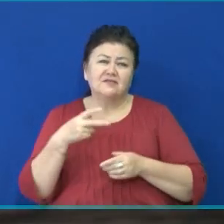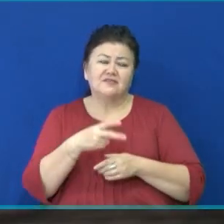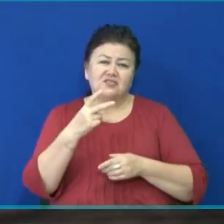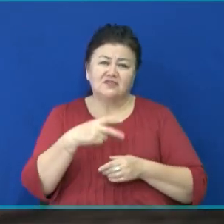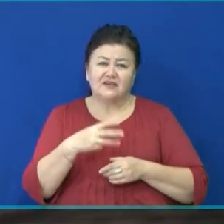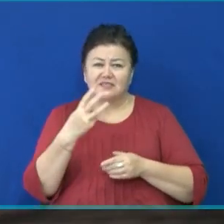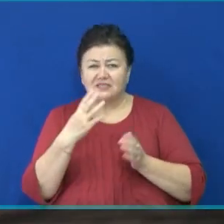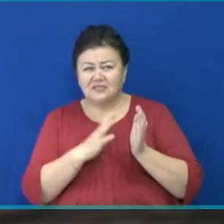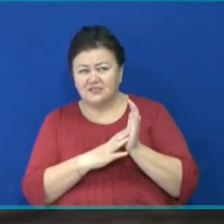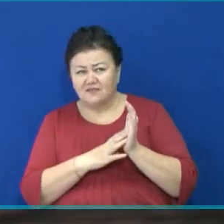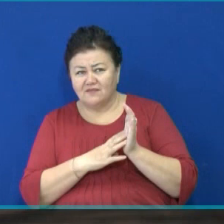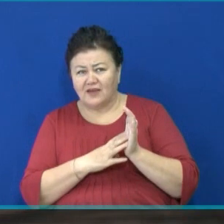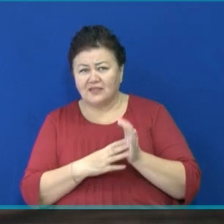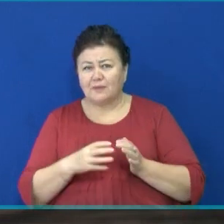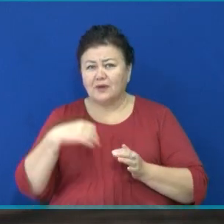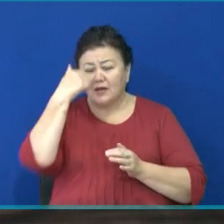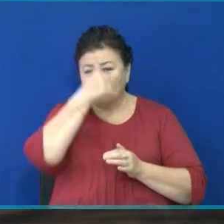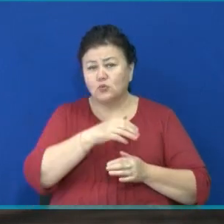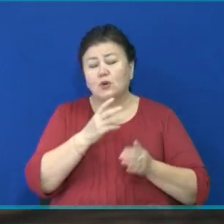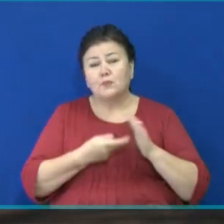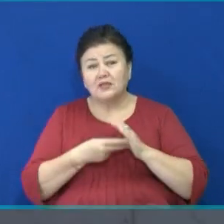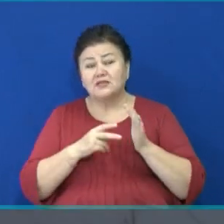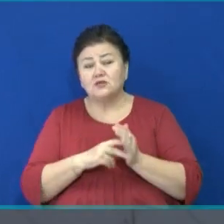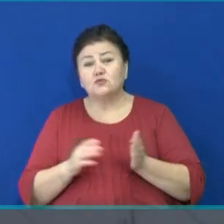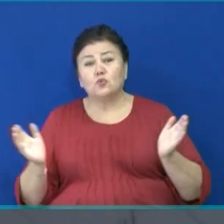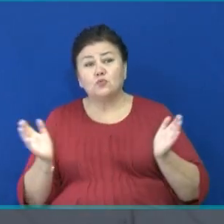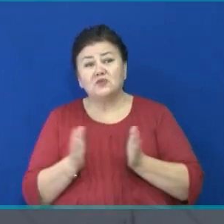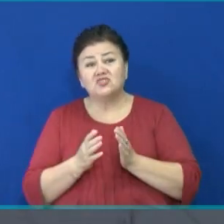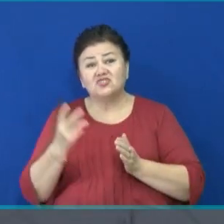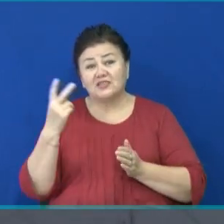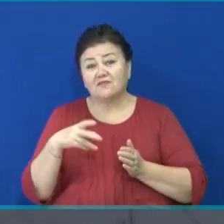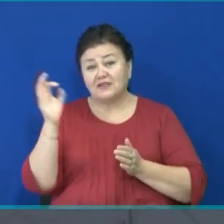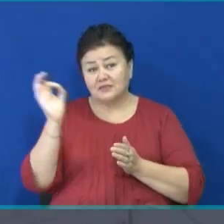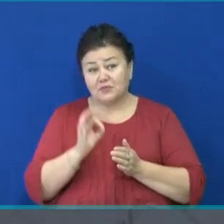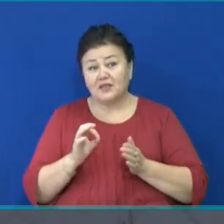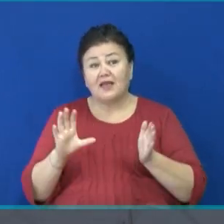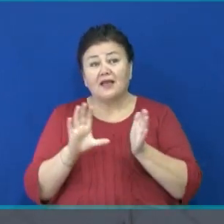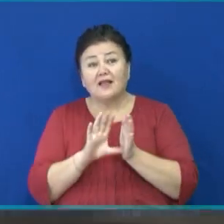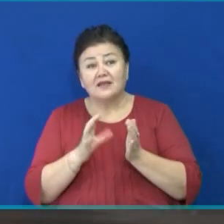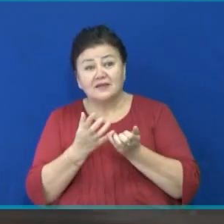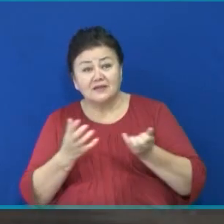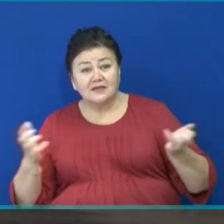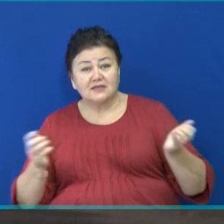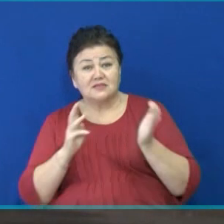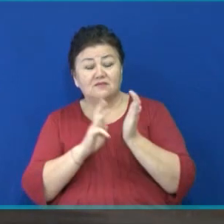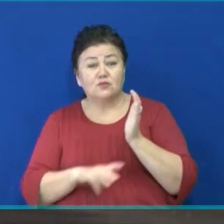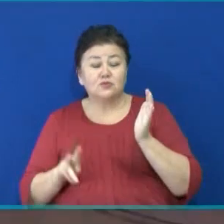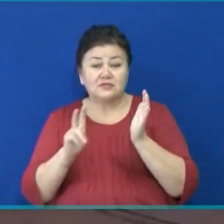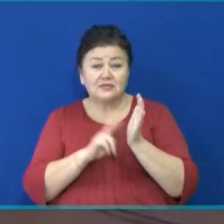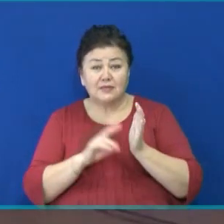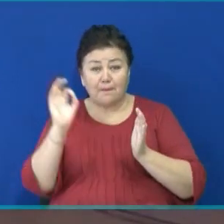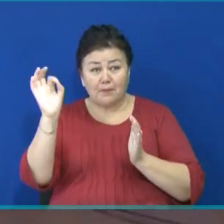қарай 20%-ға төмендейді деп жоспарланып отыр. Қазір Абай облысы бойынша электр желілерінің 97%-ы